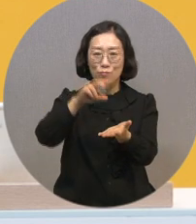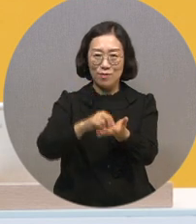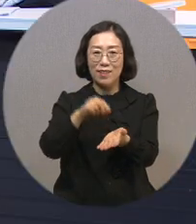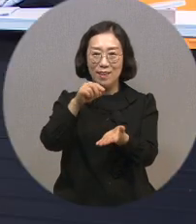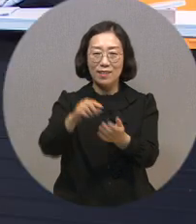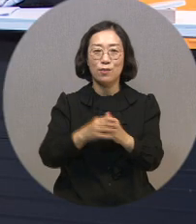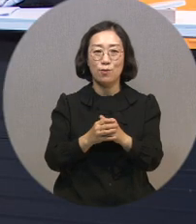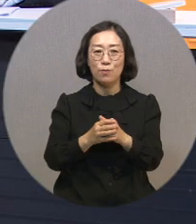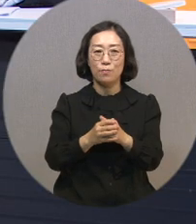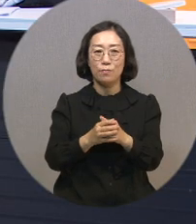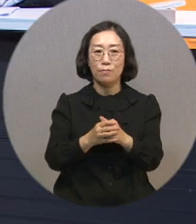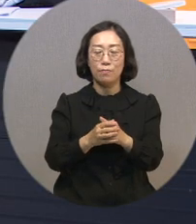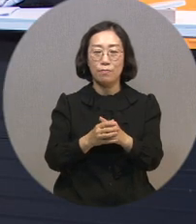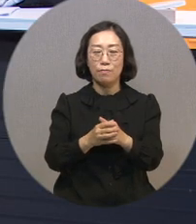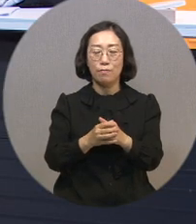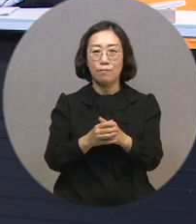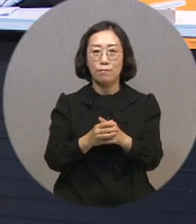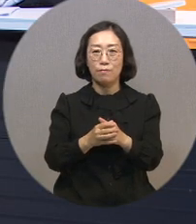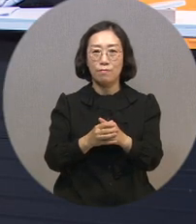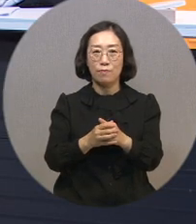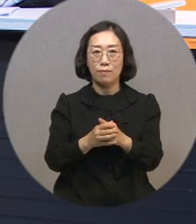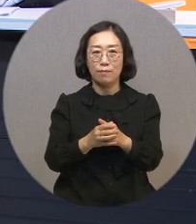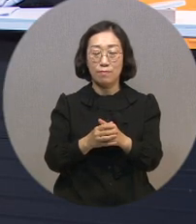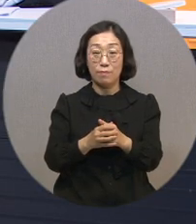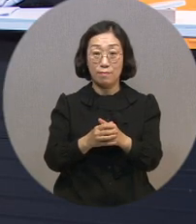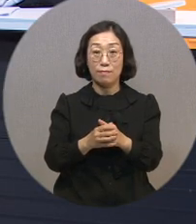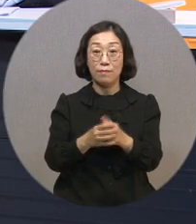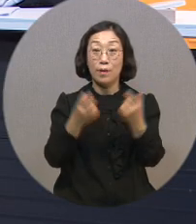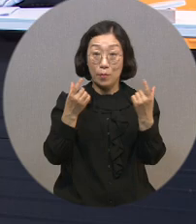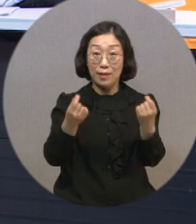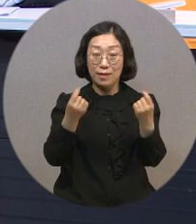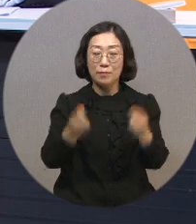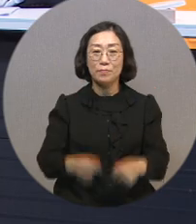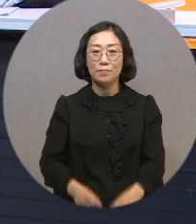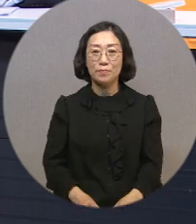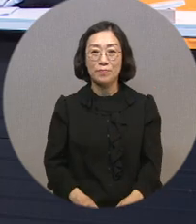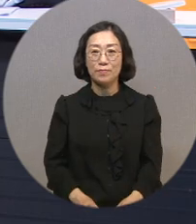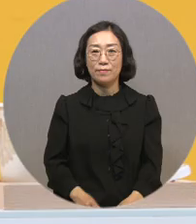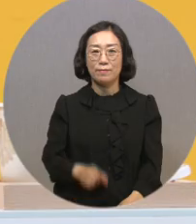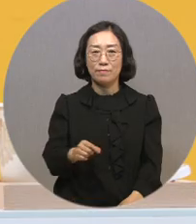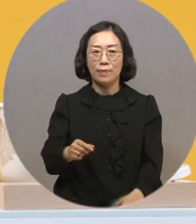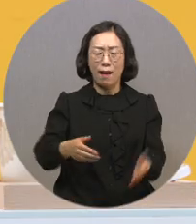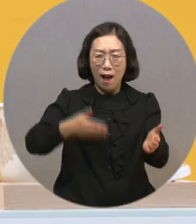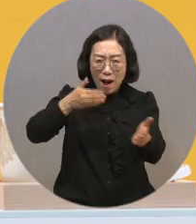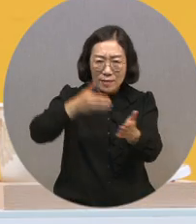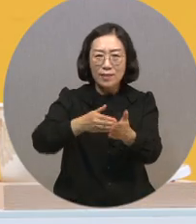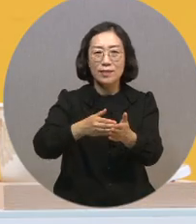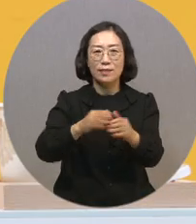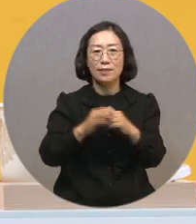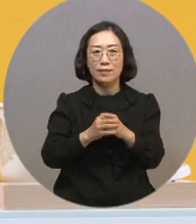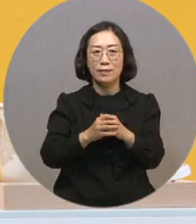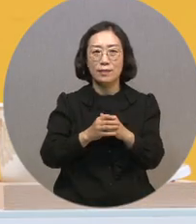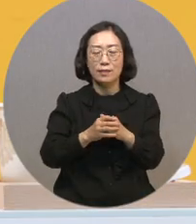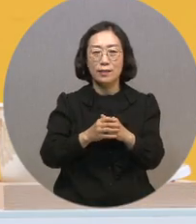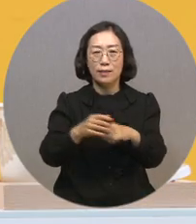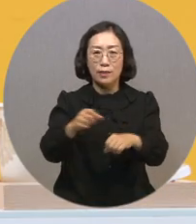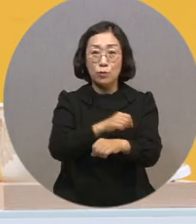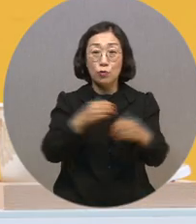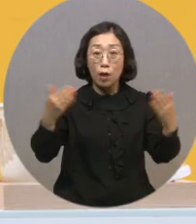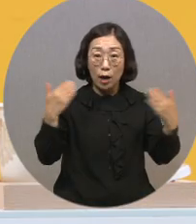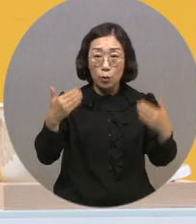그 맥을 같이 하고 있는 부분이라고 예. 봐지거든요. 지금까지 모두의 지금까지 쭉